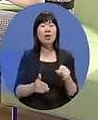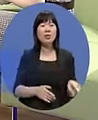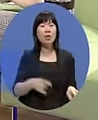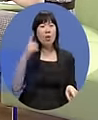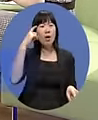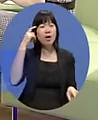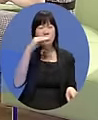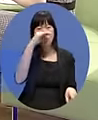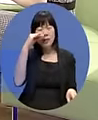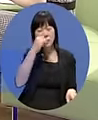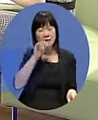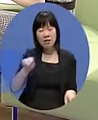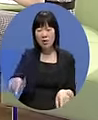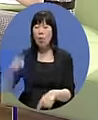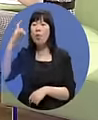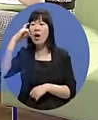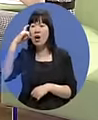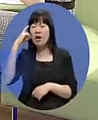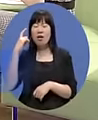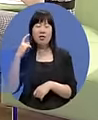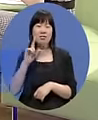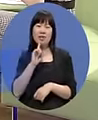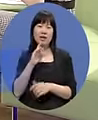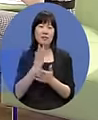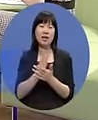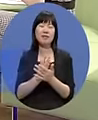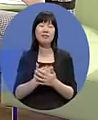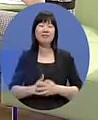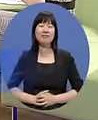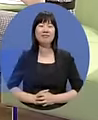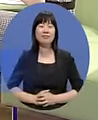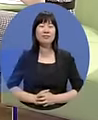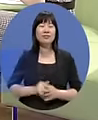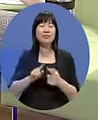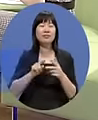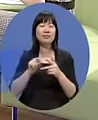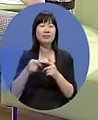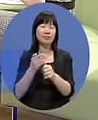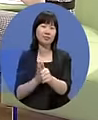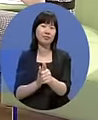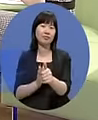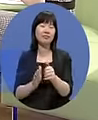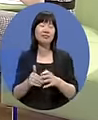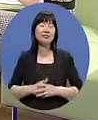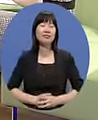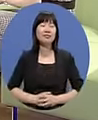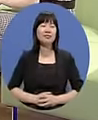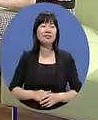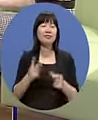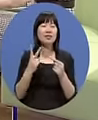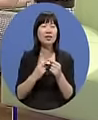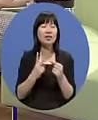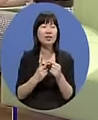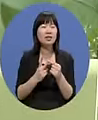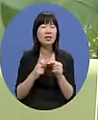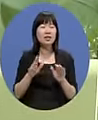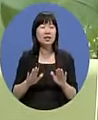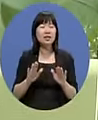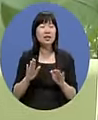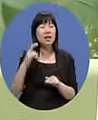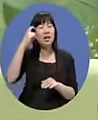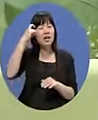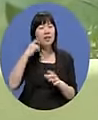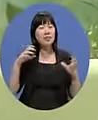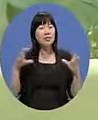하는 건 다 똑바로 하면서 이건 왜 이래? 이렇게 하시면 안 된다는 거죠. 이제 네. 그걸 좀 이해하실 필요가 있겠습니다. 그래요. 자, 두 번째는